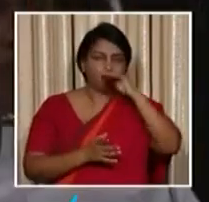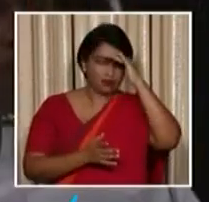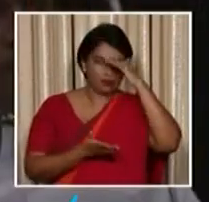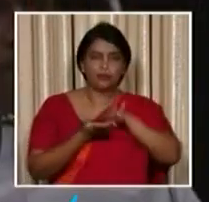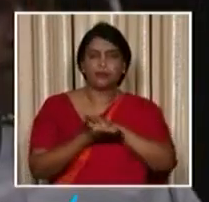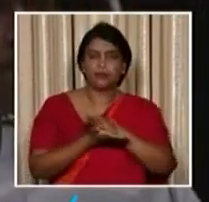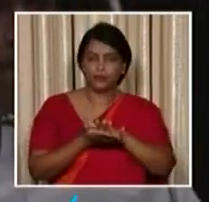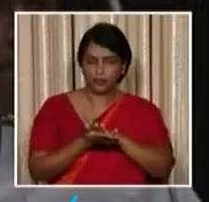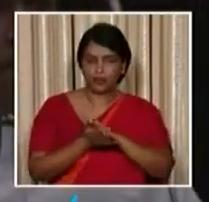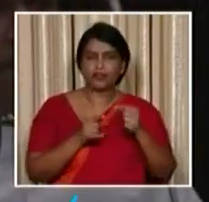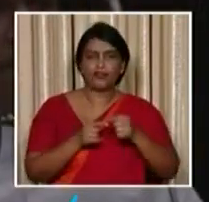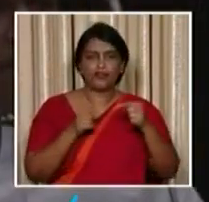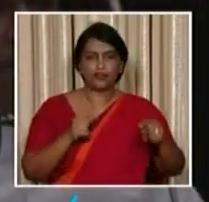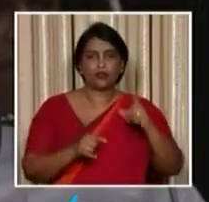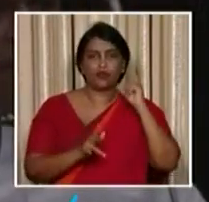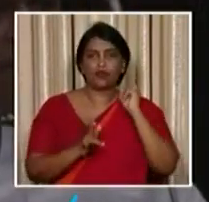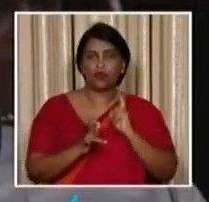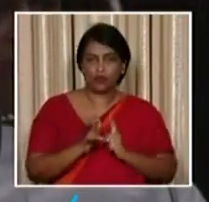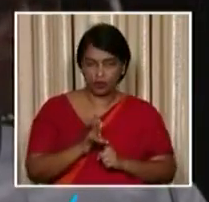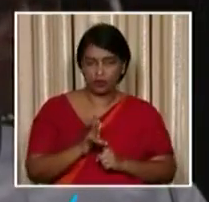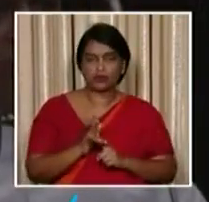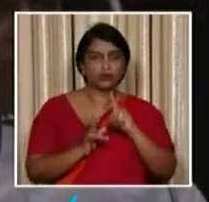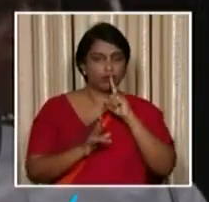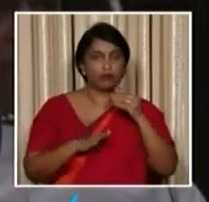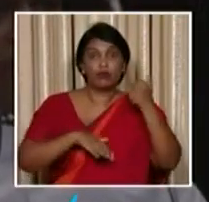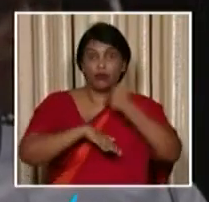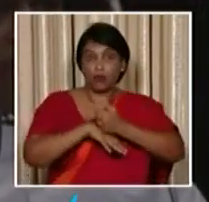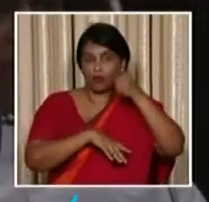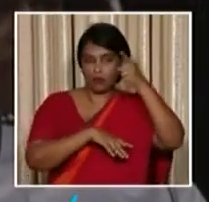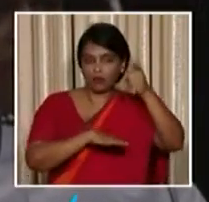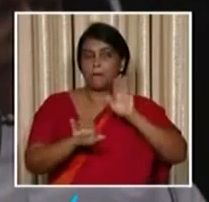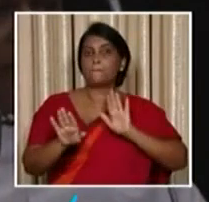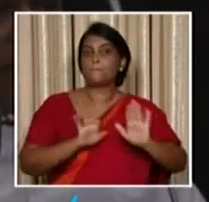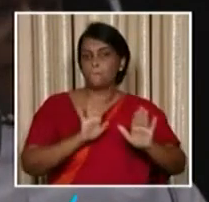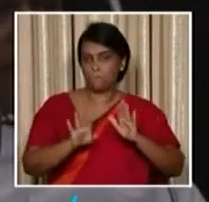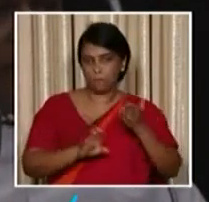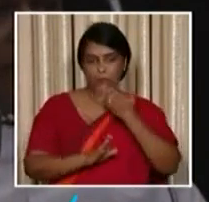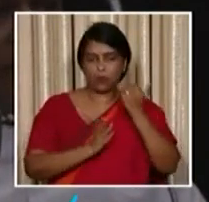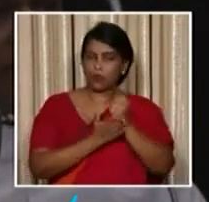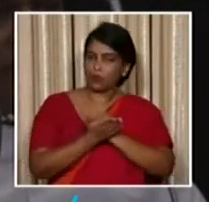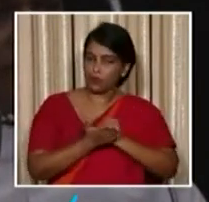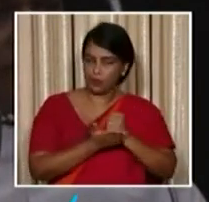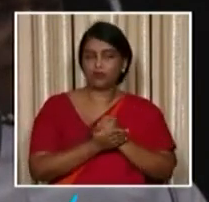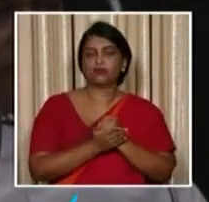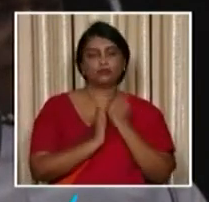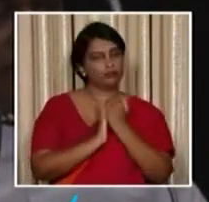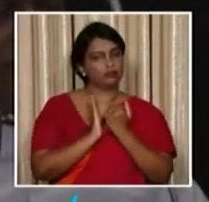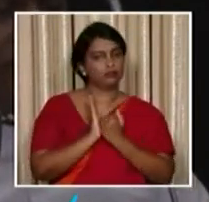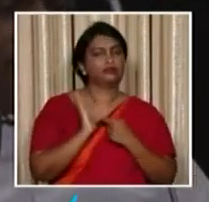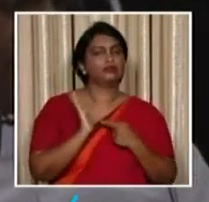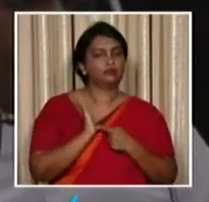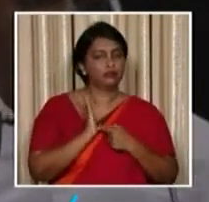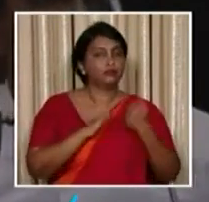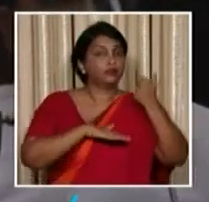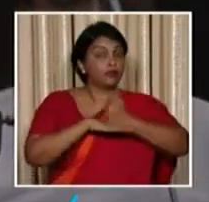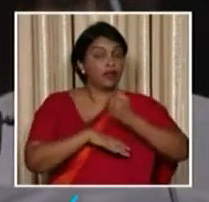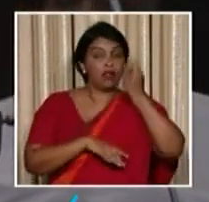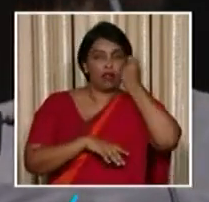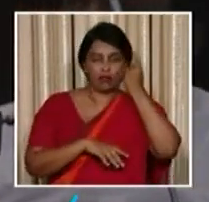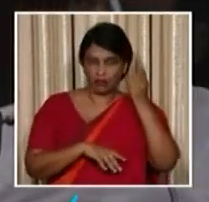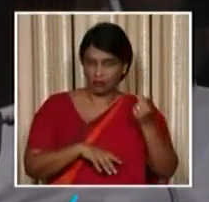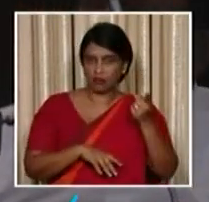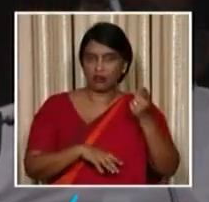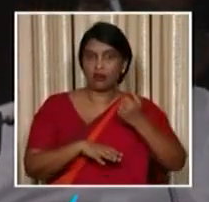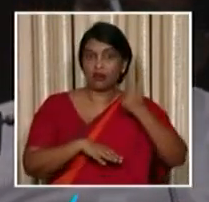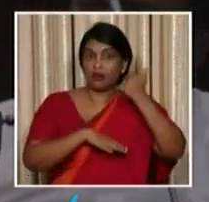අපේ විපක්ෂ ප්‍රධාන සංවිධායකතුමා කාරණේ කිව්වා මුලසුන තමයි මේක මෙවන්න පුළුවන් මේ සියලු ස්ථාවර නියෝග තුල තියෙන්නේ මුලසුනේ අභිමතය. ඒ